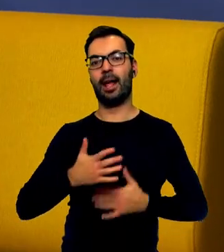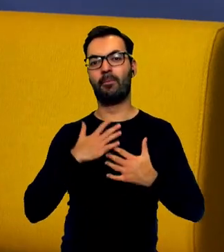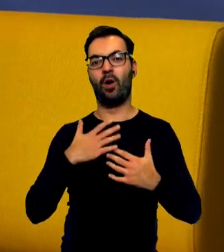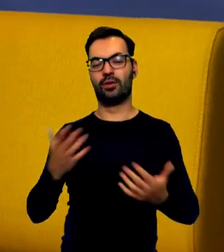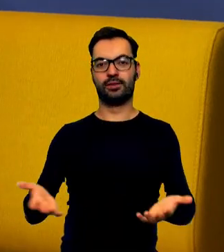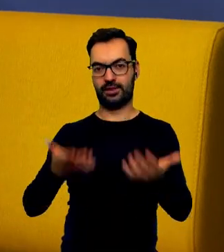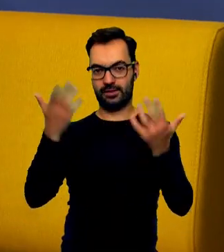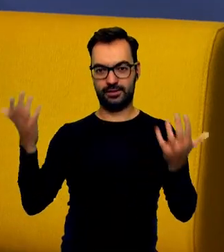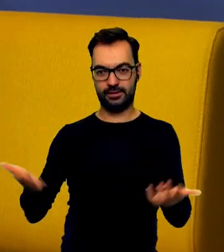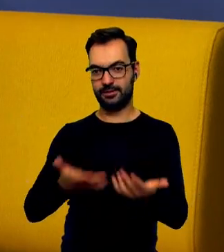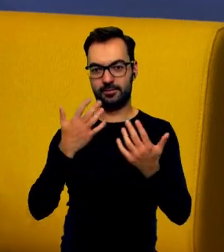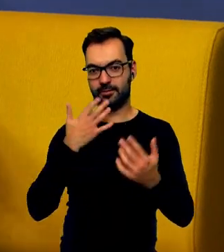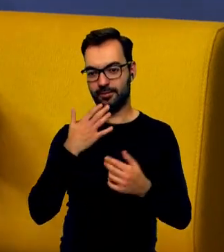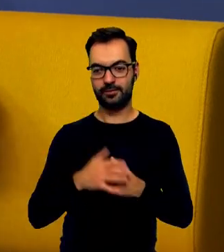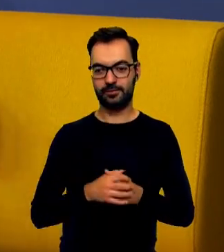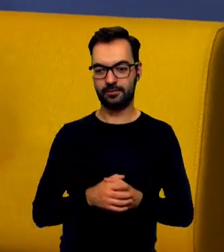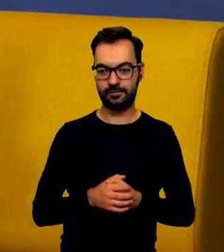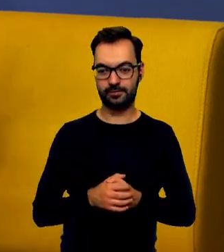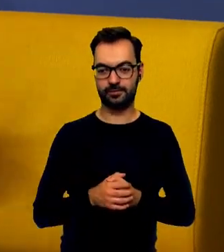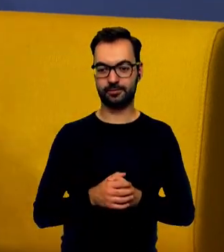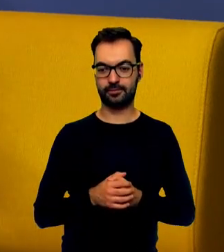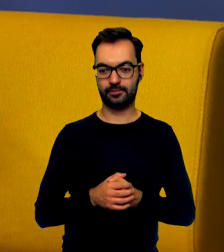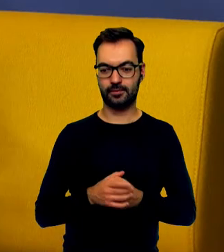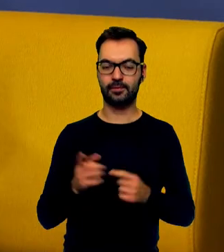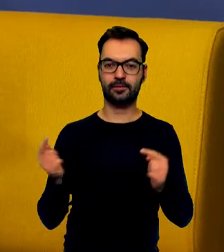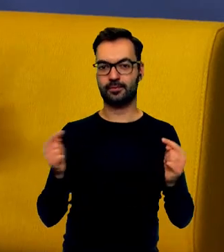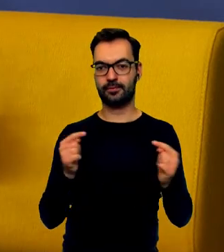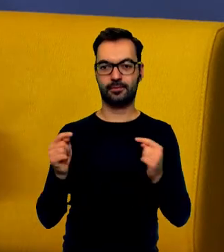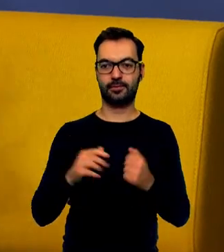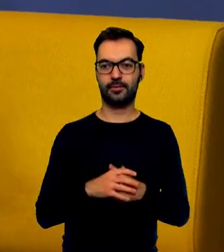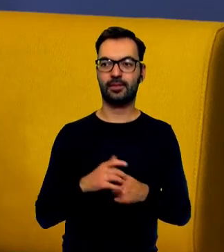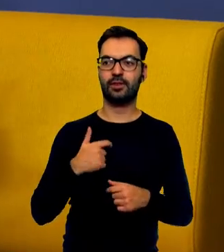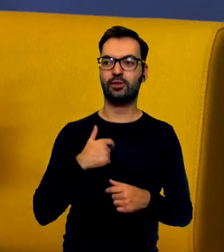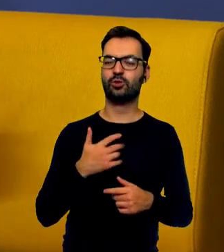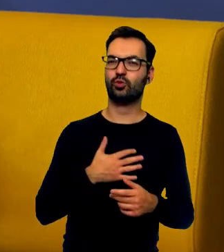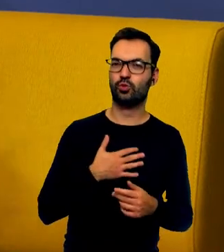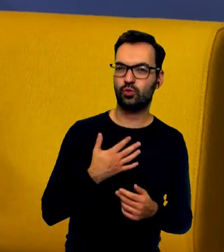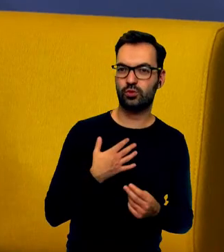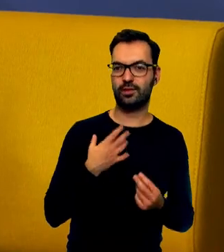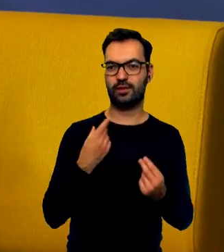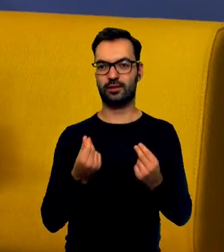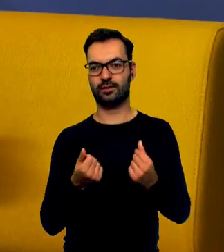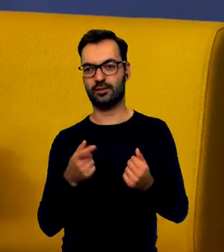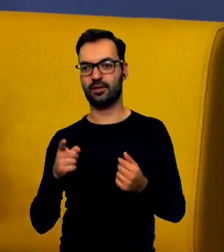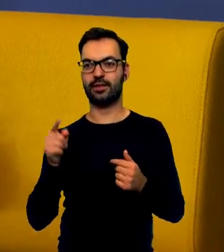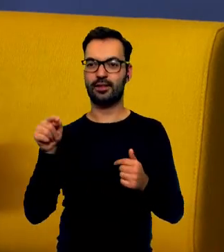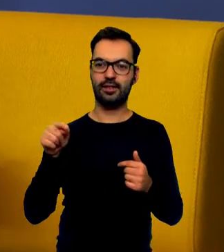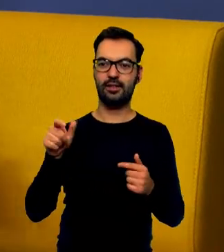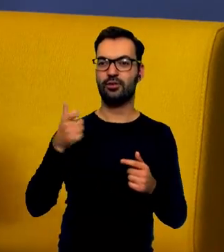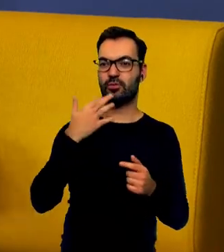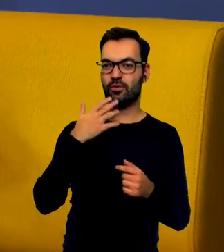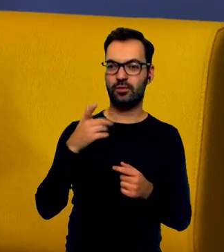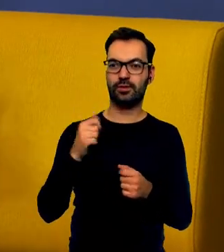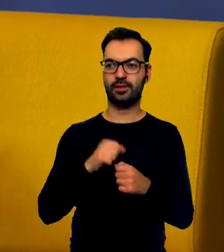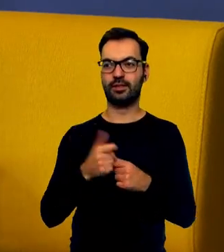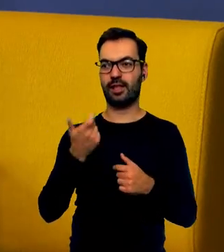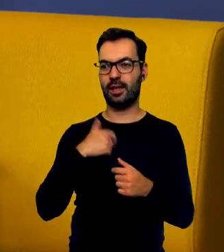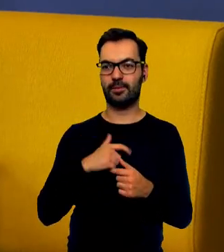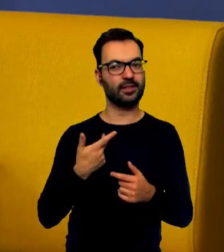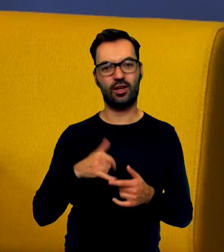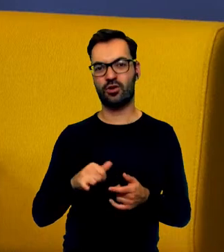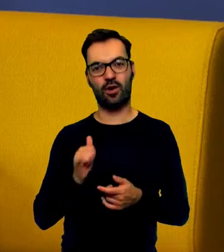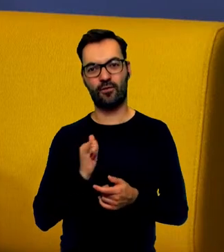emocje tutaj przywoływać, no rozmawiały mniej więcej tak, no, że czuję, że ty tutaj to, co mówisz, jakoś jest dla